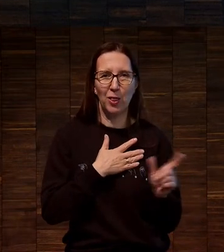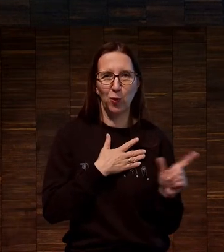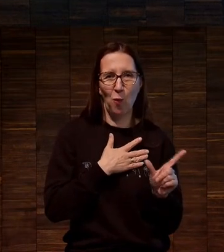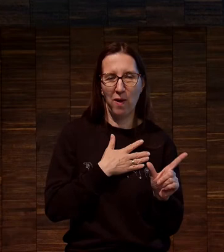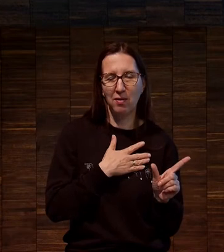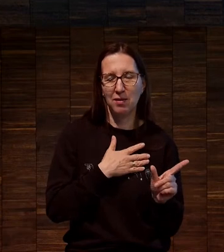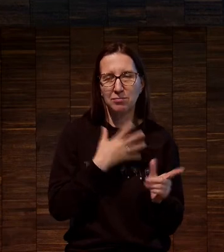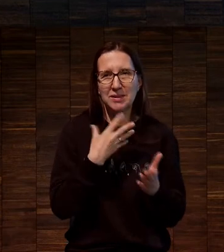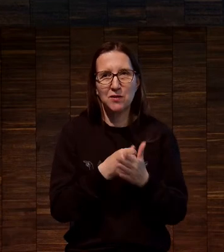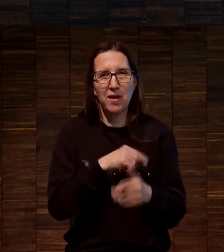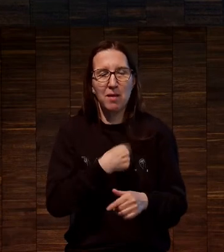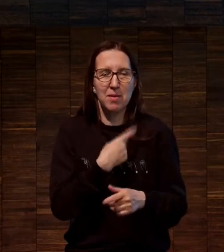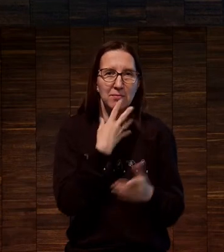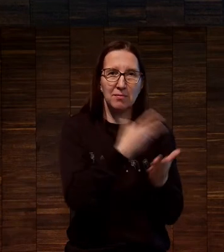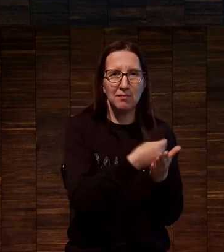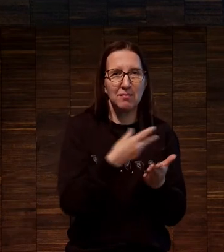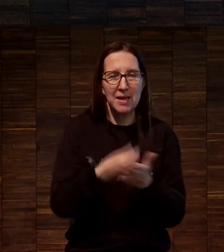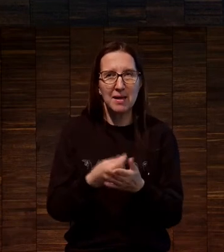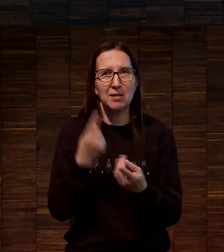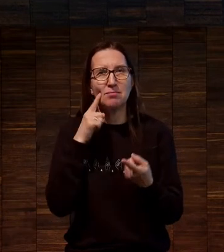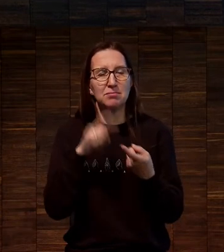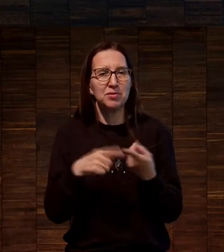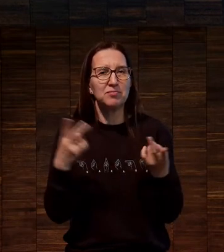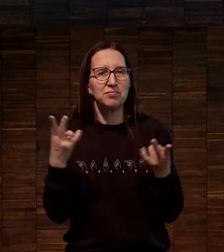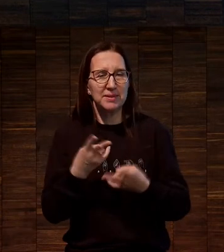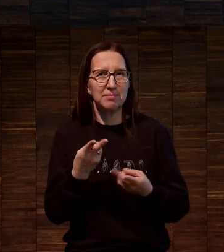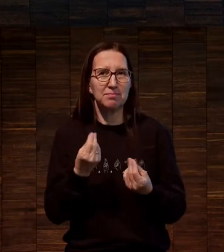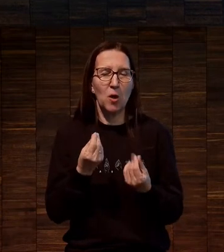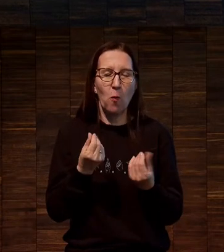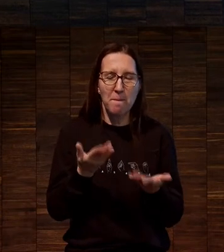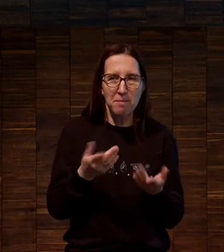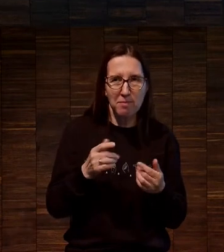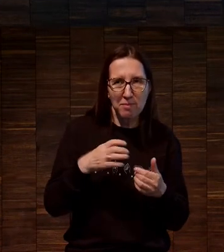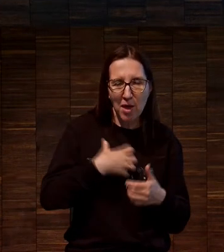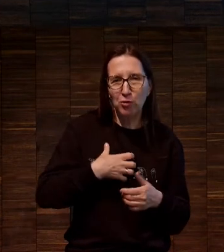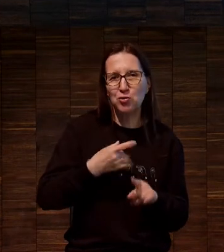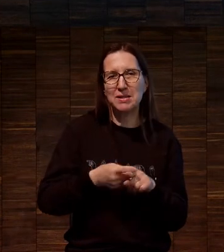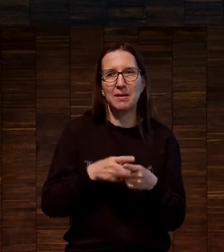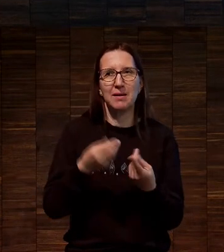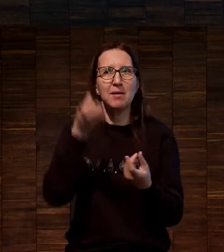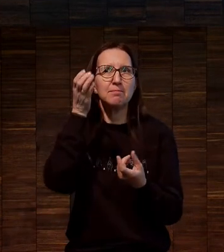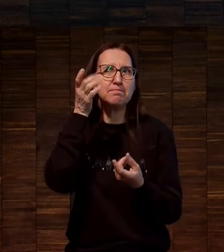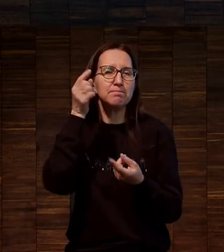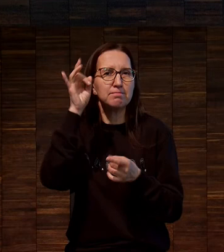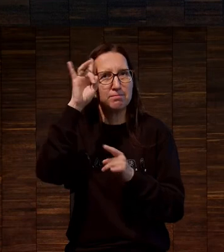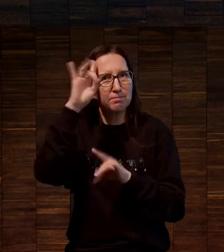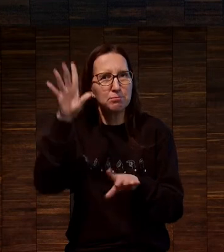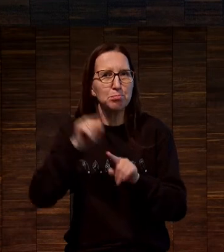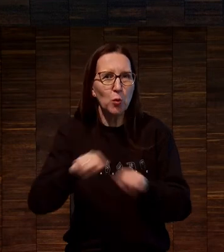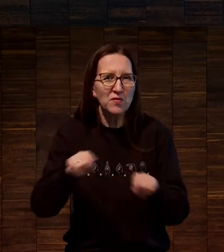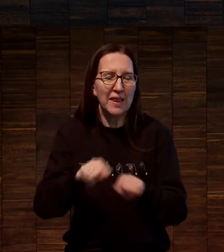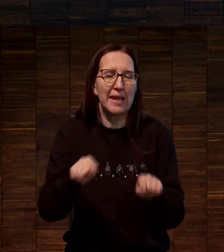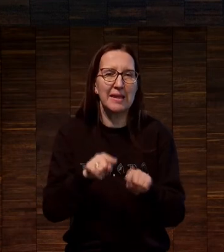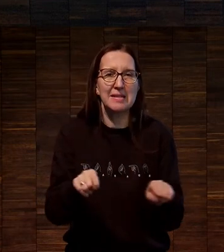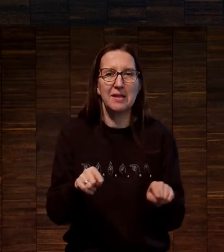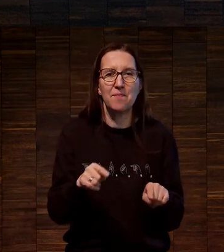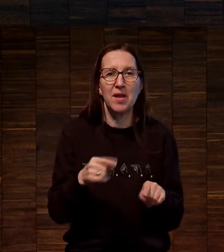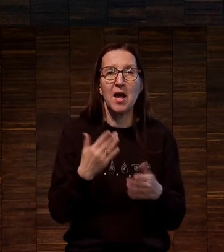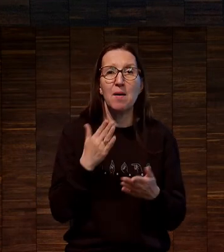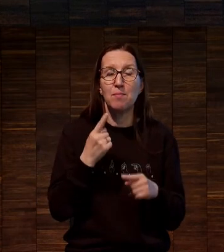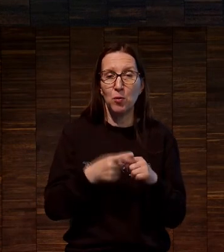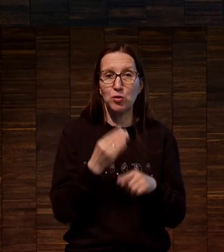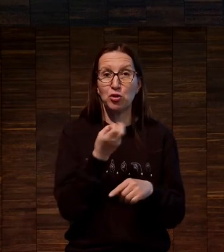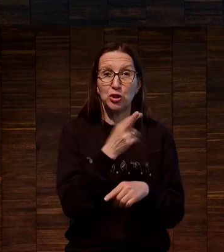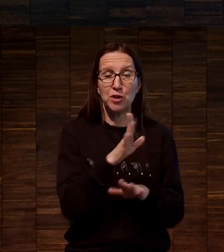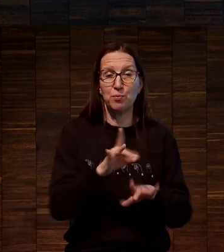со своими мотивациями разными, и коммерческими, и просветительскими. И тогда напоминаю, что Женя еще будет закрывать наш цикл,